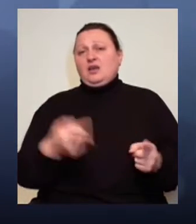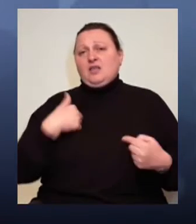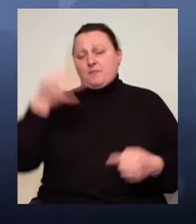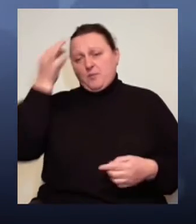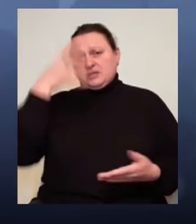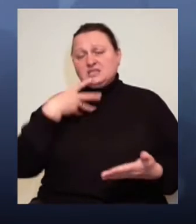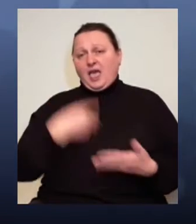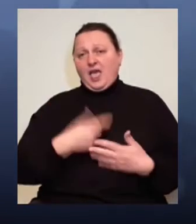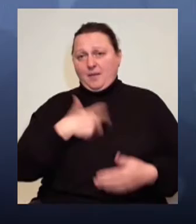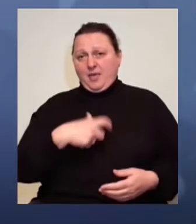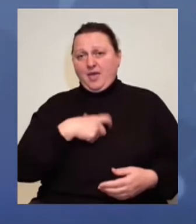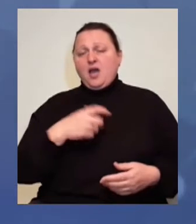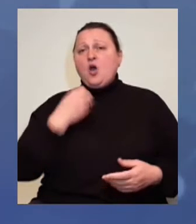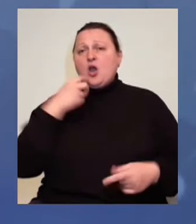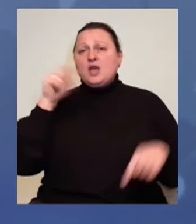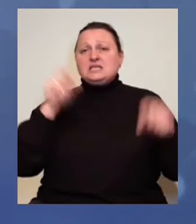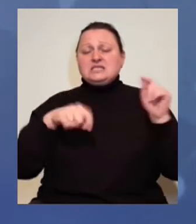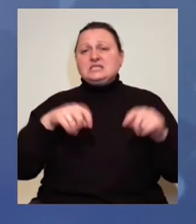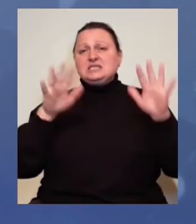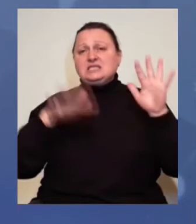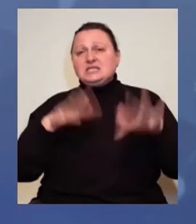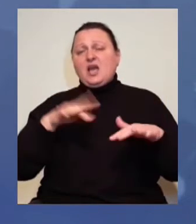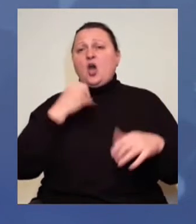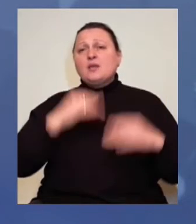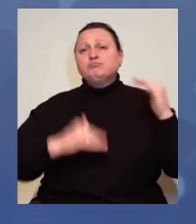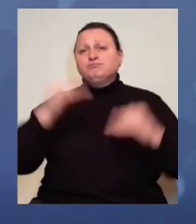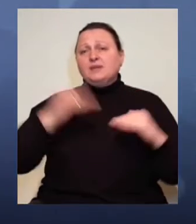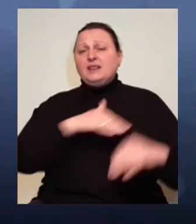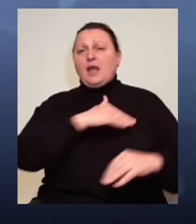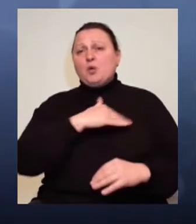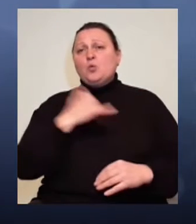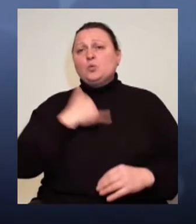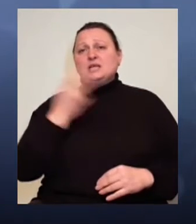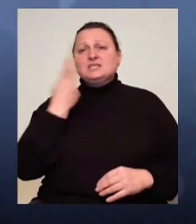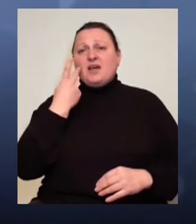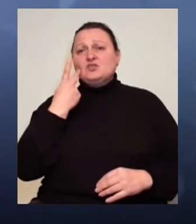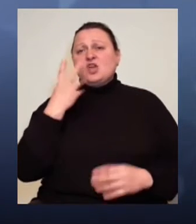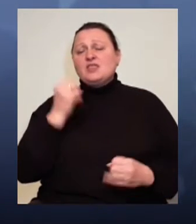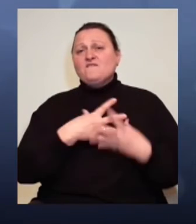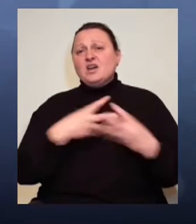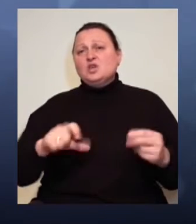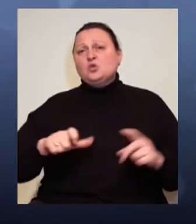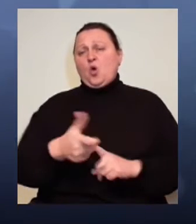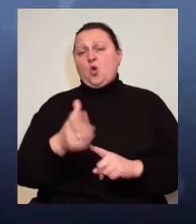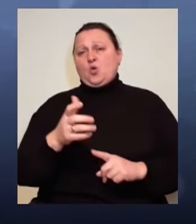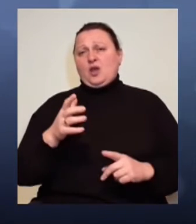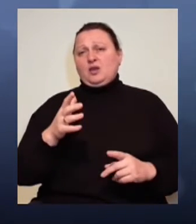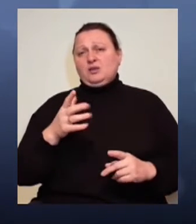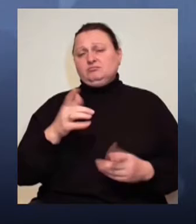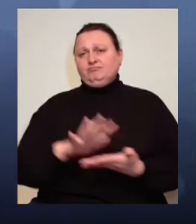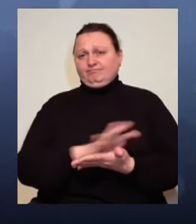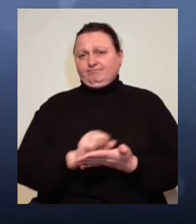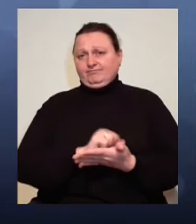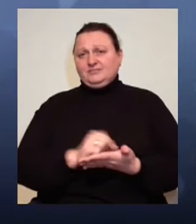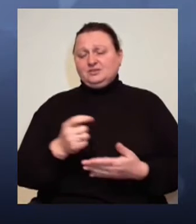були опади, коли був сніг, коли був перепад температури, у нас завжди навесні дороги трошечки